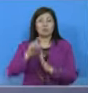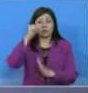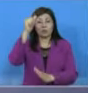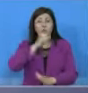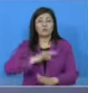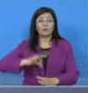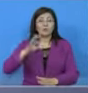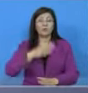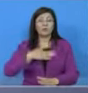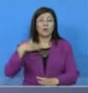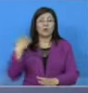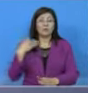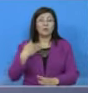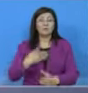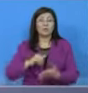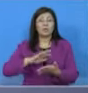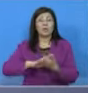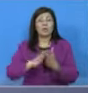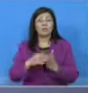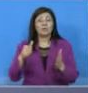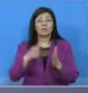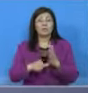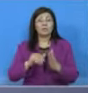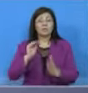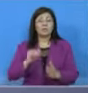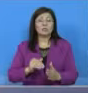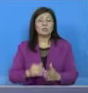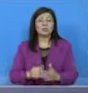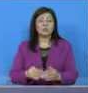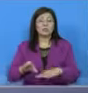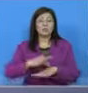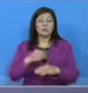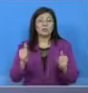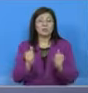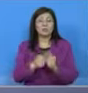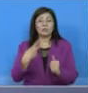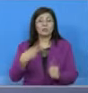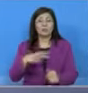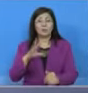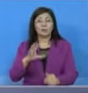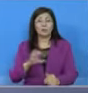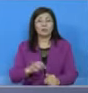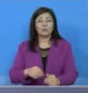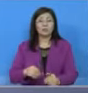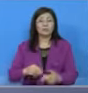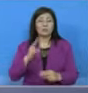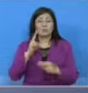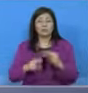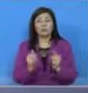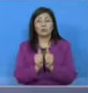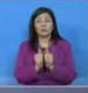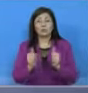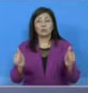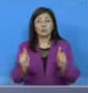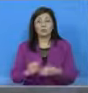по области актюбинцы заключили более 6500 браков. Из них около 2500 уже закончились